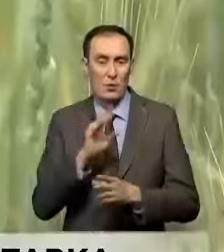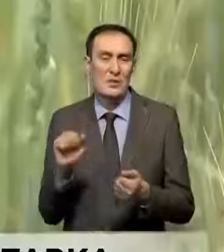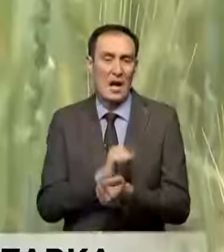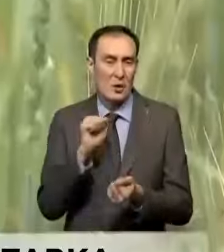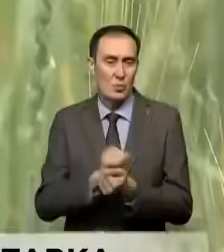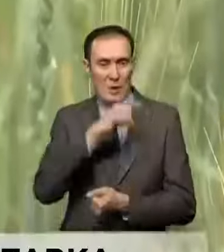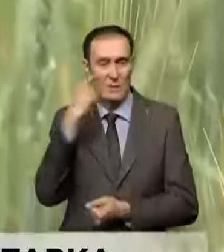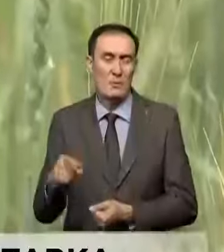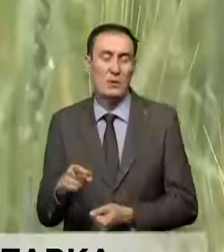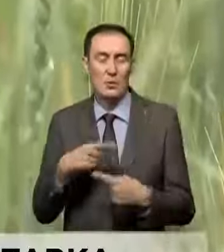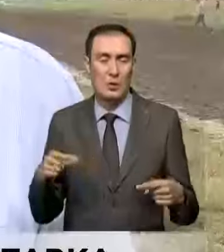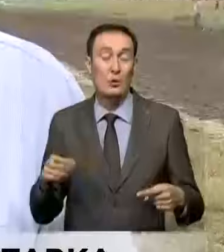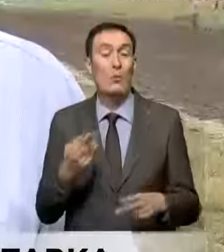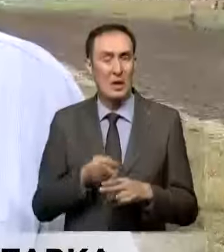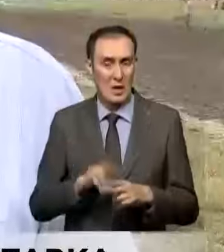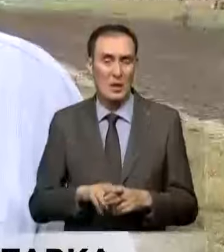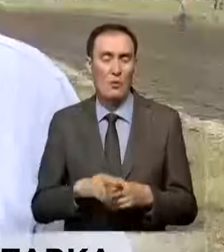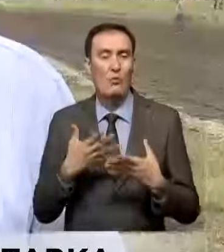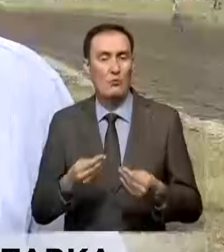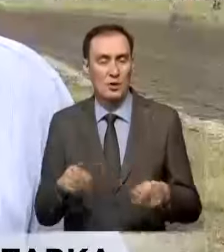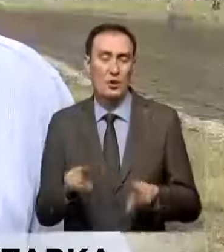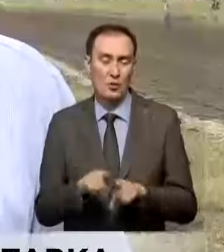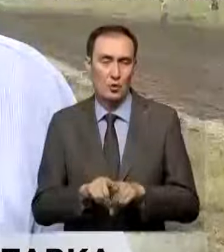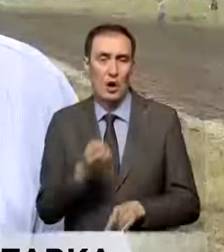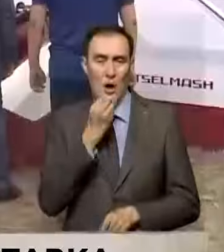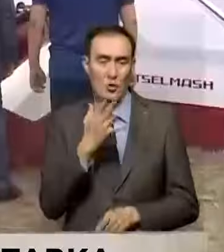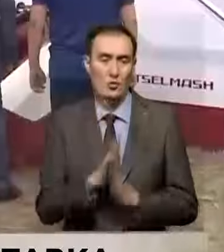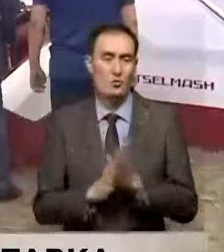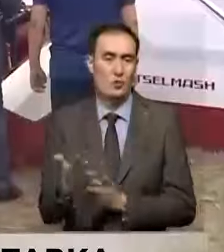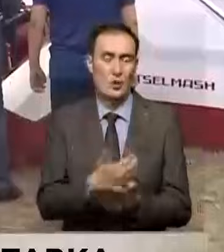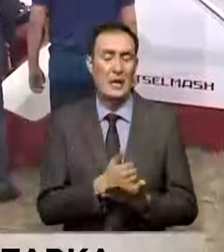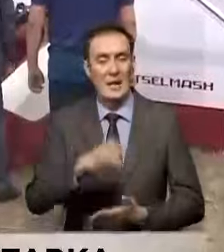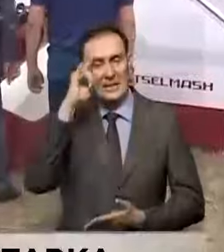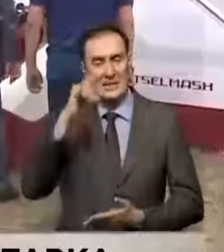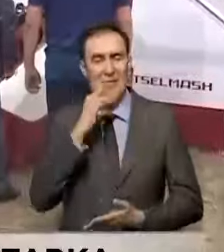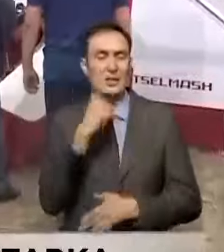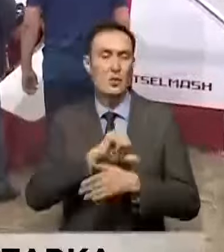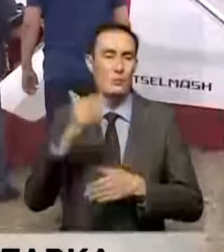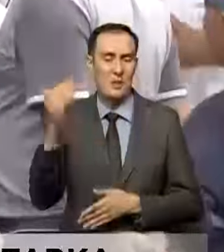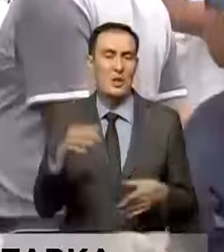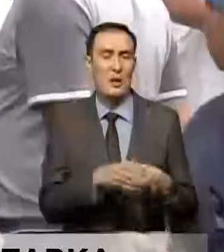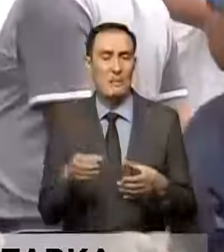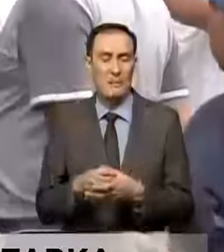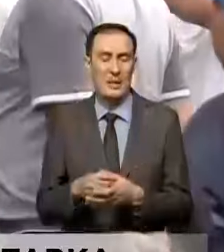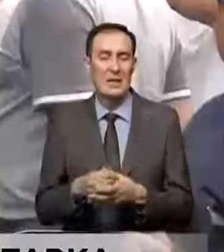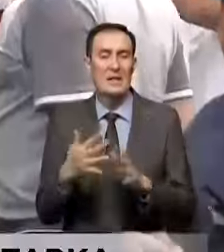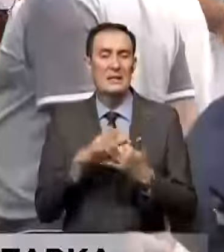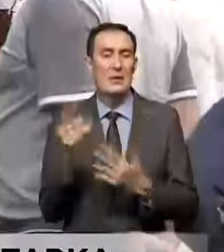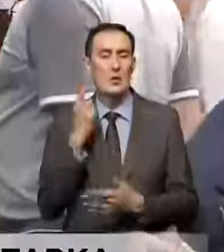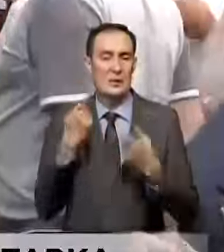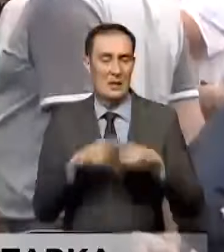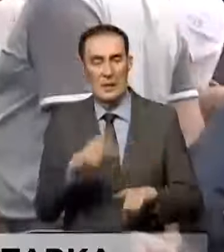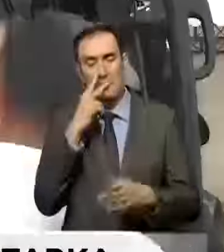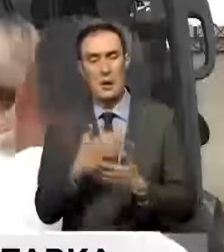засуха, жара, ну и при этом в увлажнении он также дает неплохие урожаи. Отечественные и зарубежные производители сельскохозяйственной